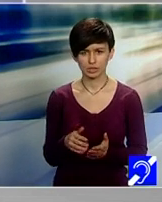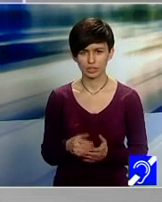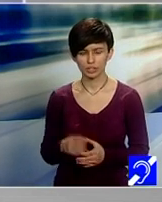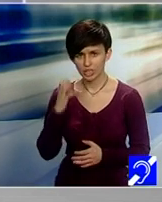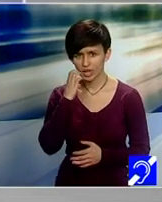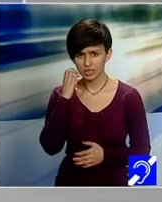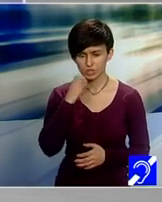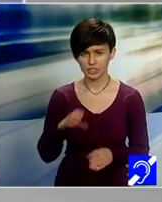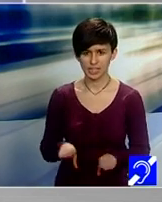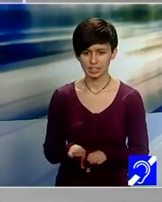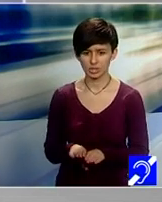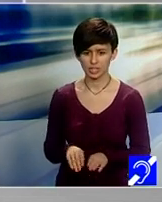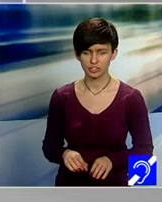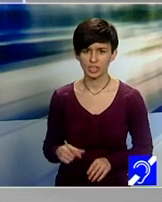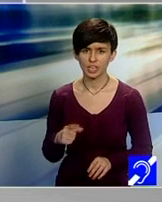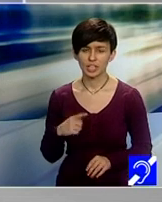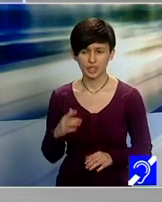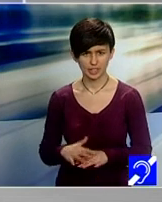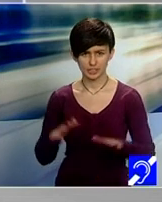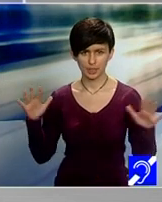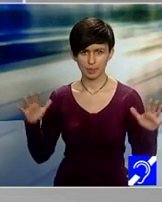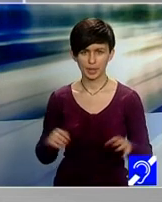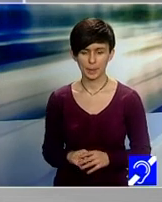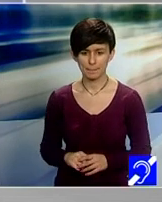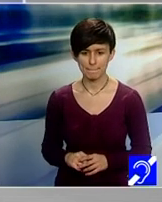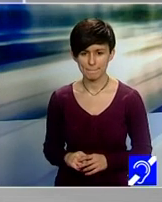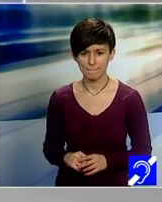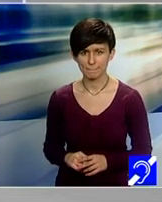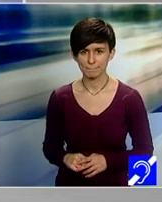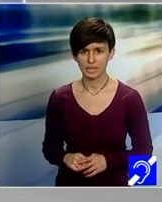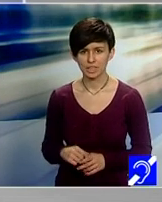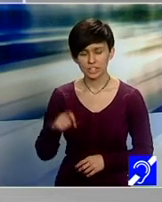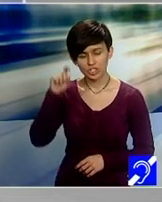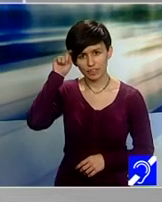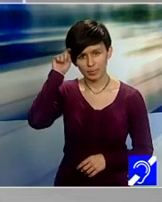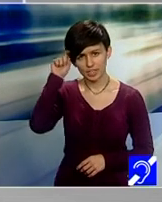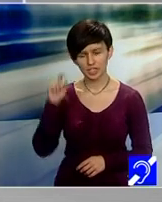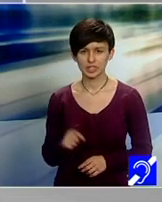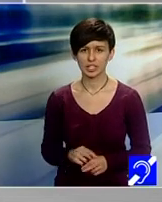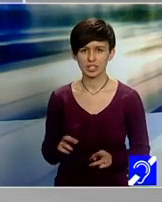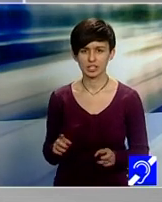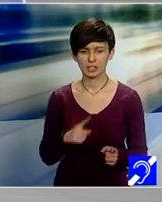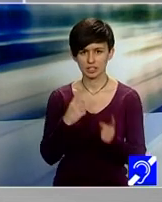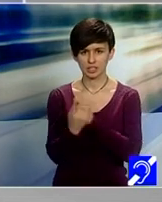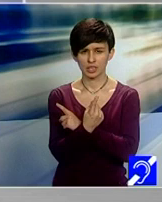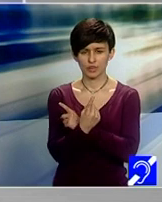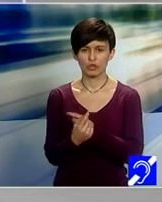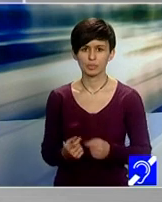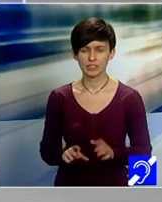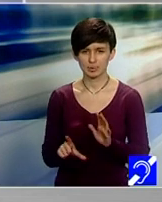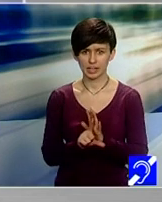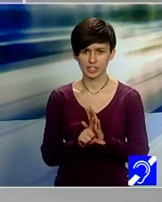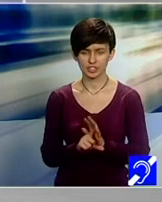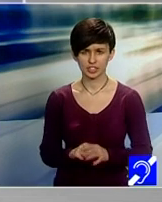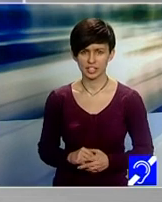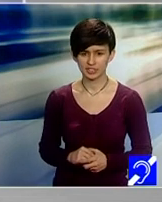țărani colegi este foarte mare și suntem foarte optimiști că vom schimba legislația și vom reuși să